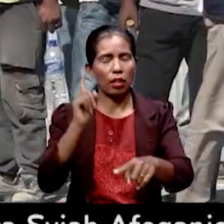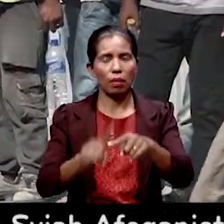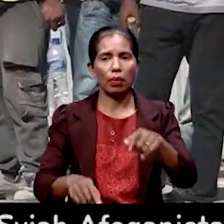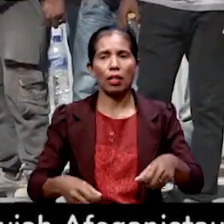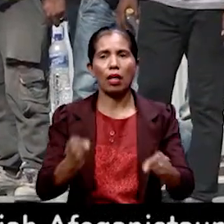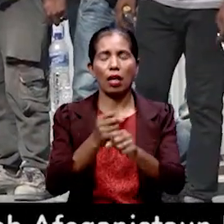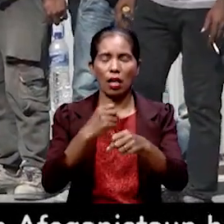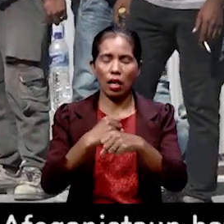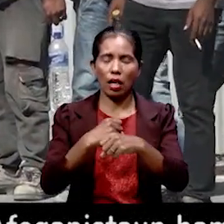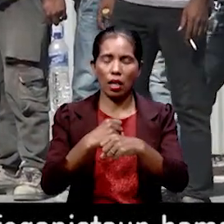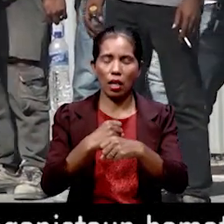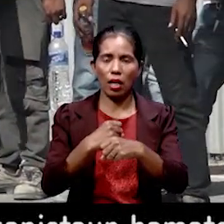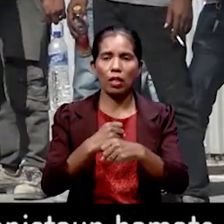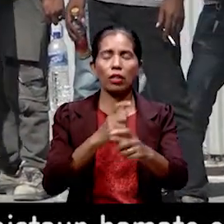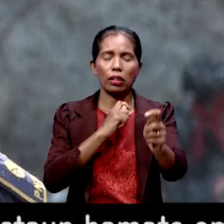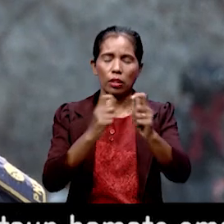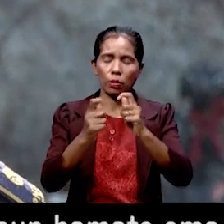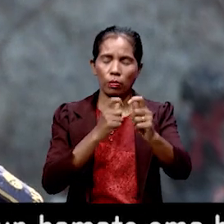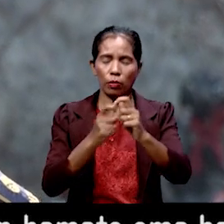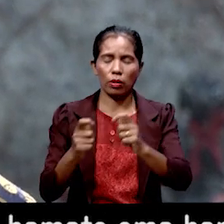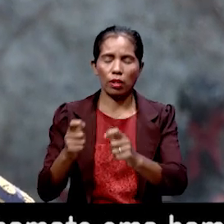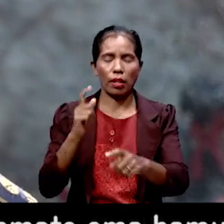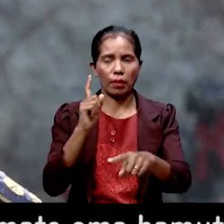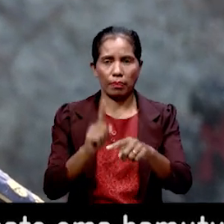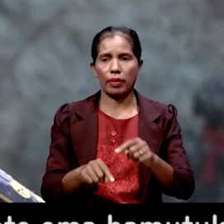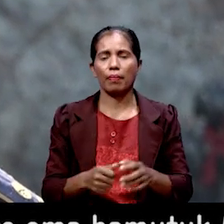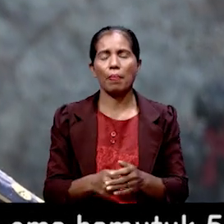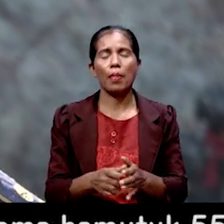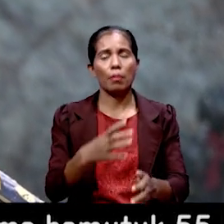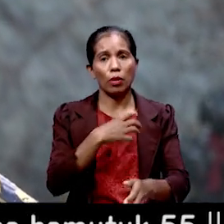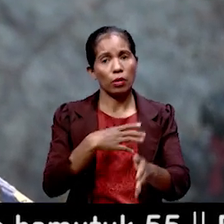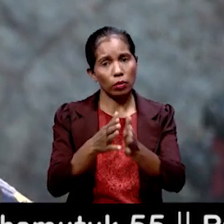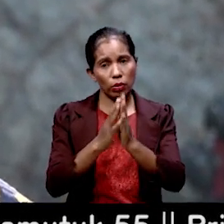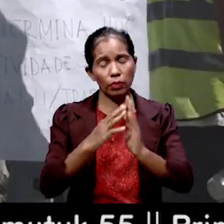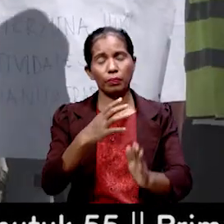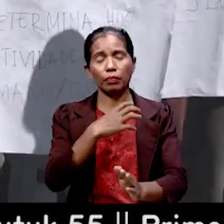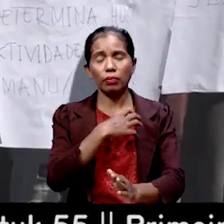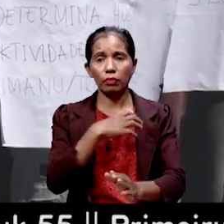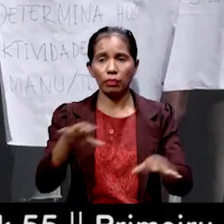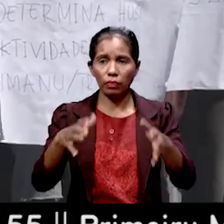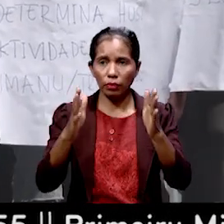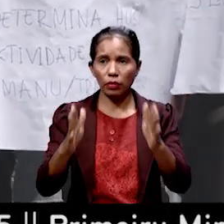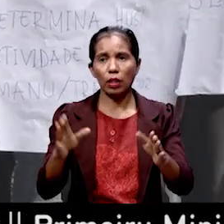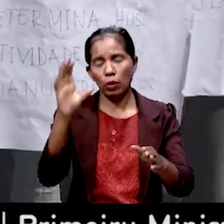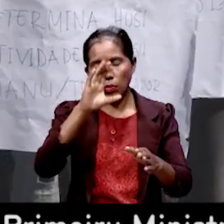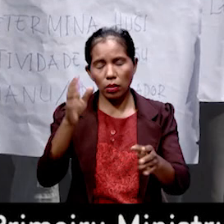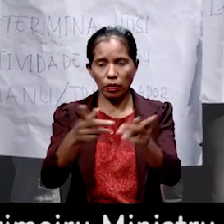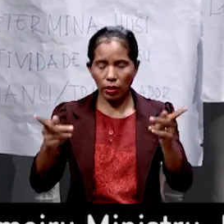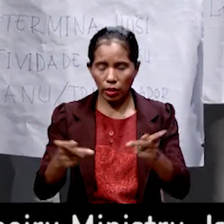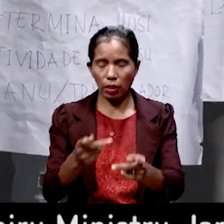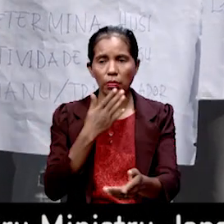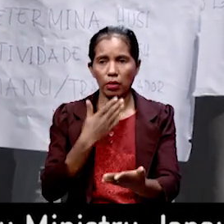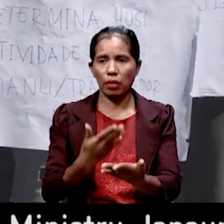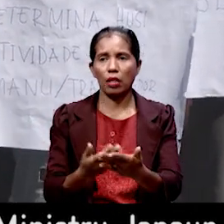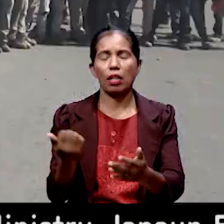perturba movimento transporte publico. Polisia mosusu trabalhador siratu halo karta hori buka fati nebe seguru, hori